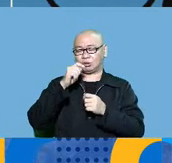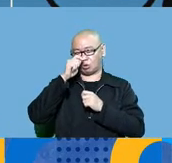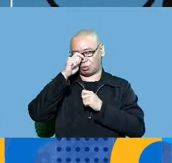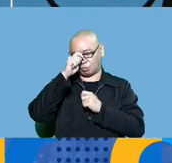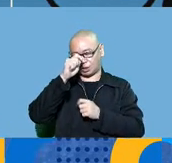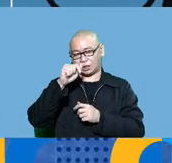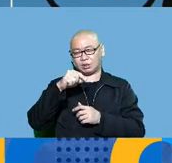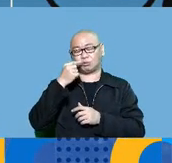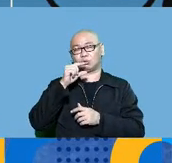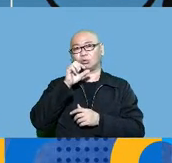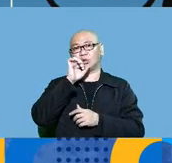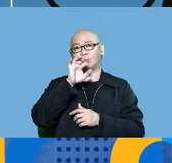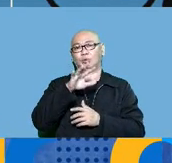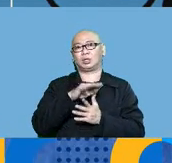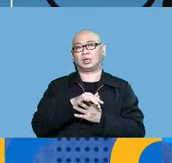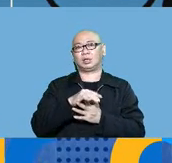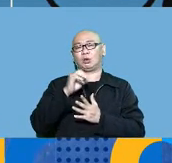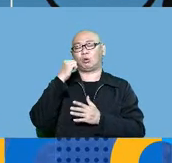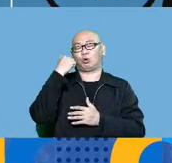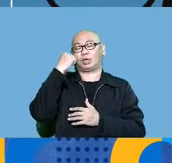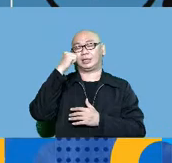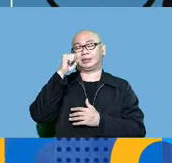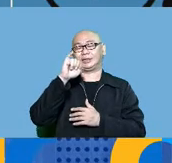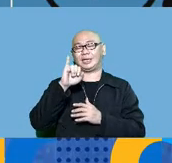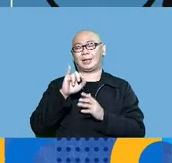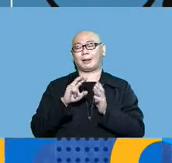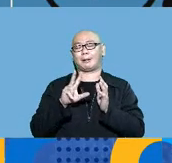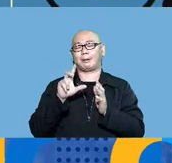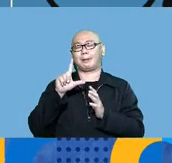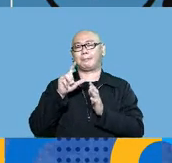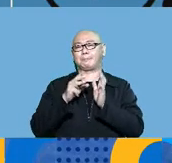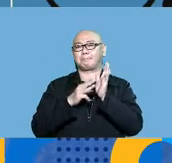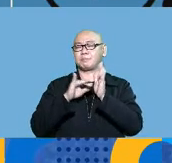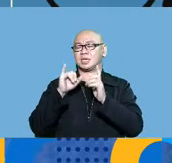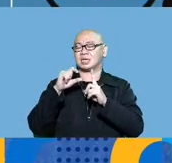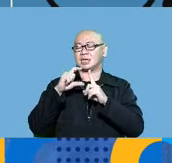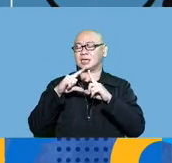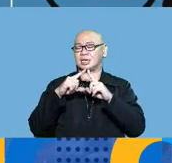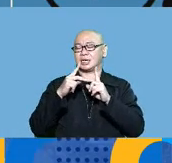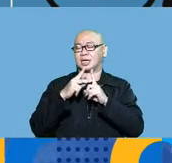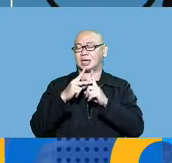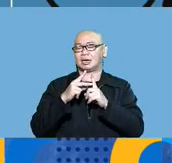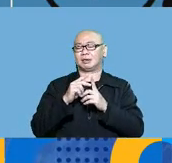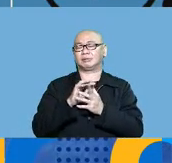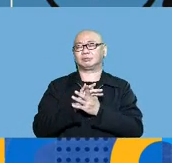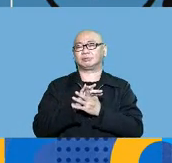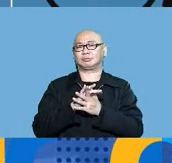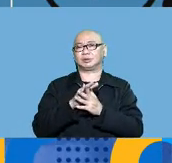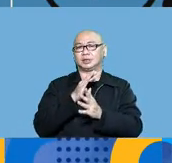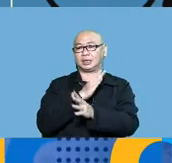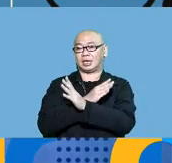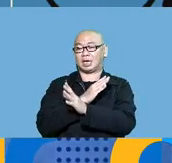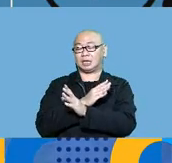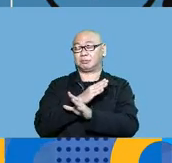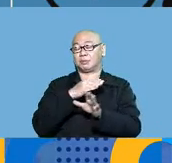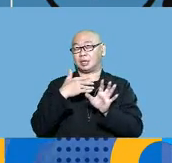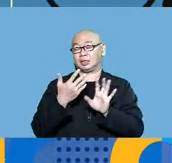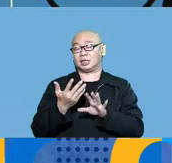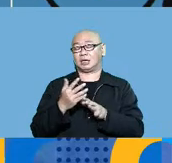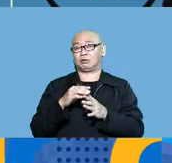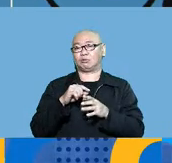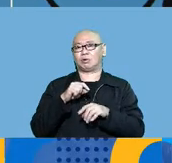ini untuk menyampaikan orasi ilmiah pengukuhan profesor dengan judul Pencegahan Kematian